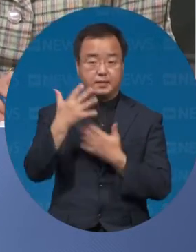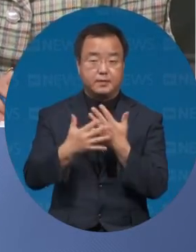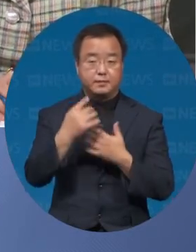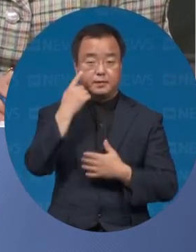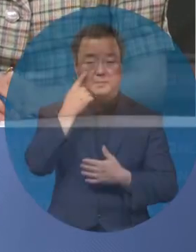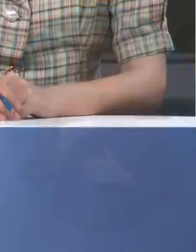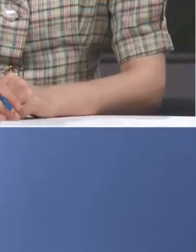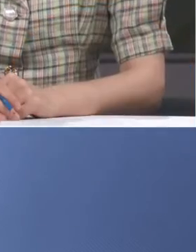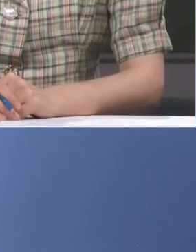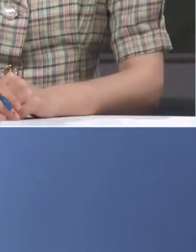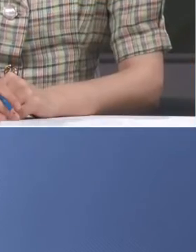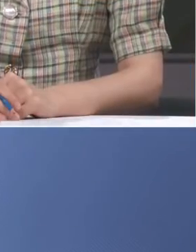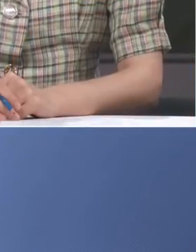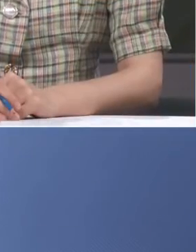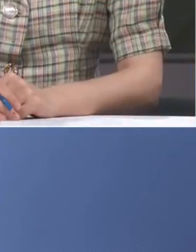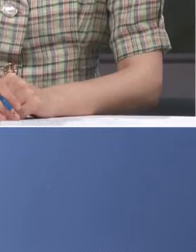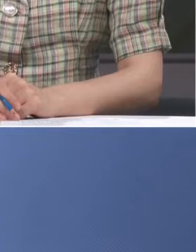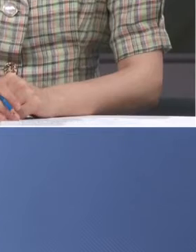보시겠습니다.